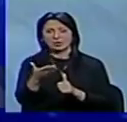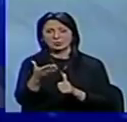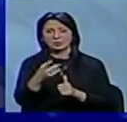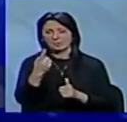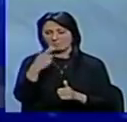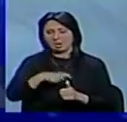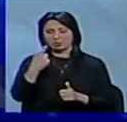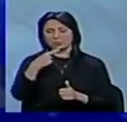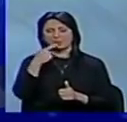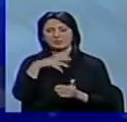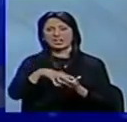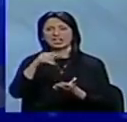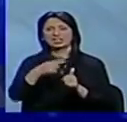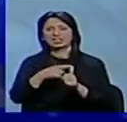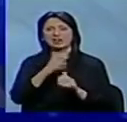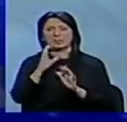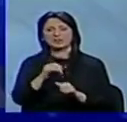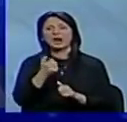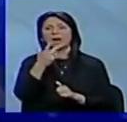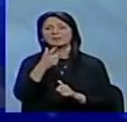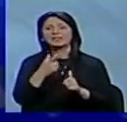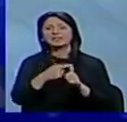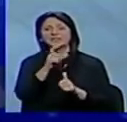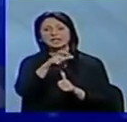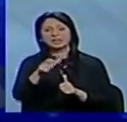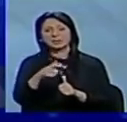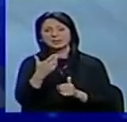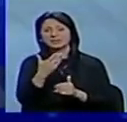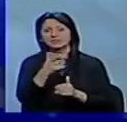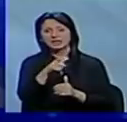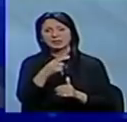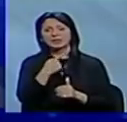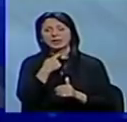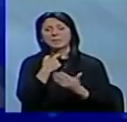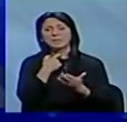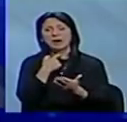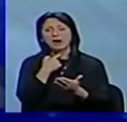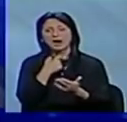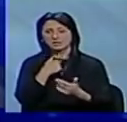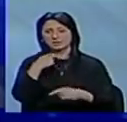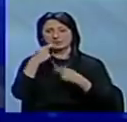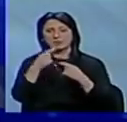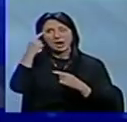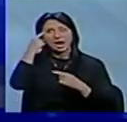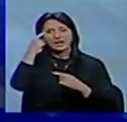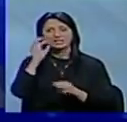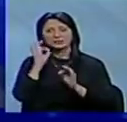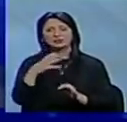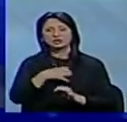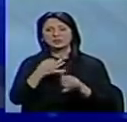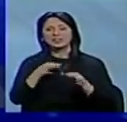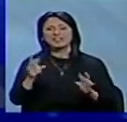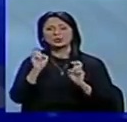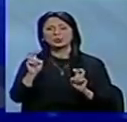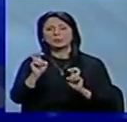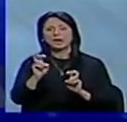საკუთარი სახელით და გირჩის რაღაცა მხარდამჭერების წევრების სახელით. გვინდა ვიცოდეთ კონკრეტულად რამდენი ადამიანი ამ ქვეყანაში, ვინც გაიაზრა, რამდენად მნიშვნელოვანია თავისუფლება,